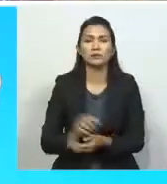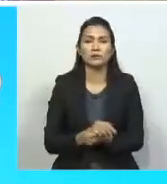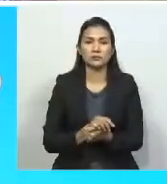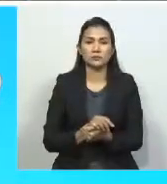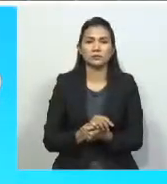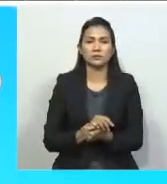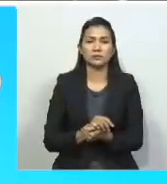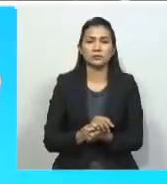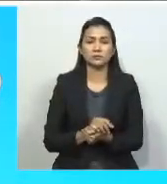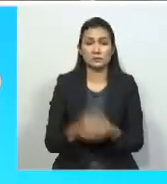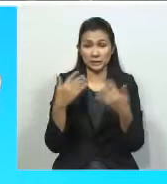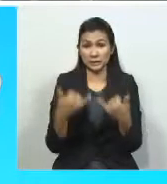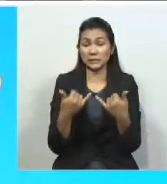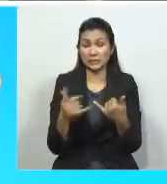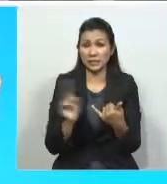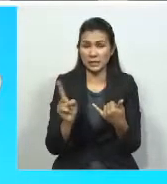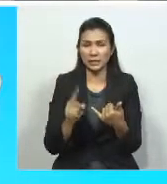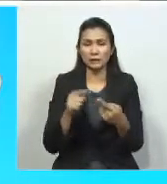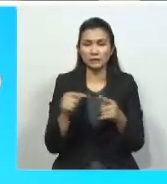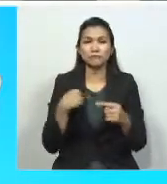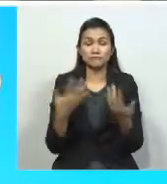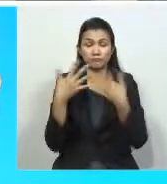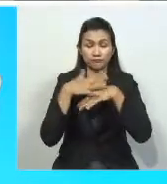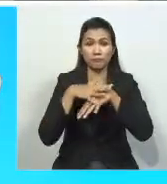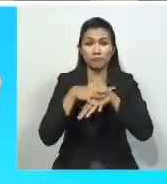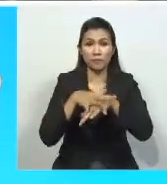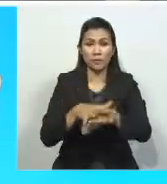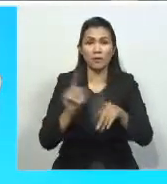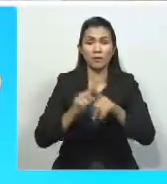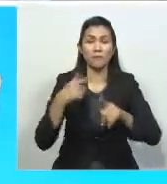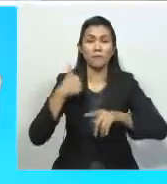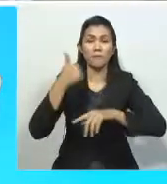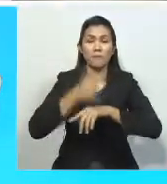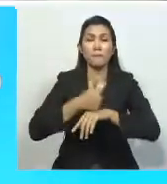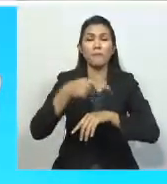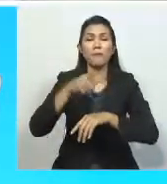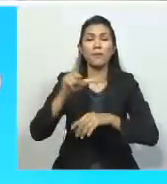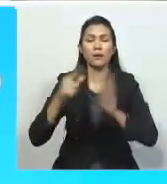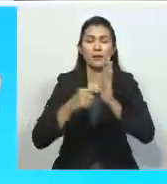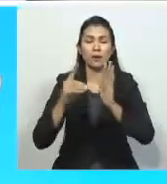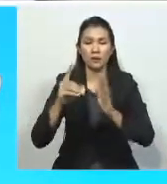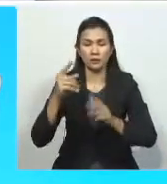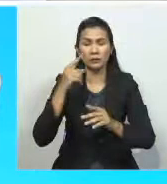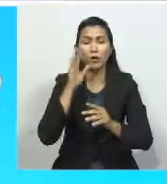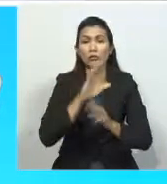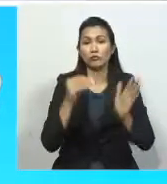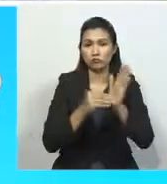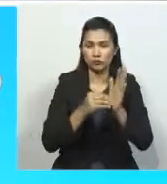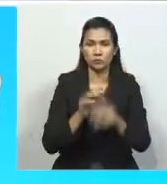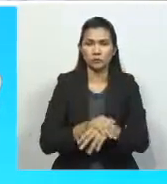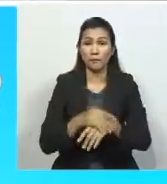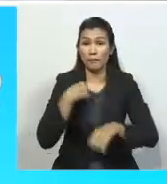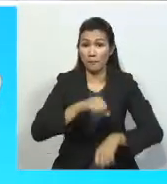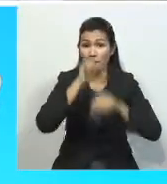ก็อยู่ช่วงนี้ก็อยู่ในระหว่างการประสานงานกับทางปลัดกรุงเทพมหานครอยู่นะคะเพราะฉะนั้นป้ายที่ติด